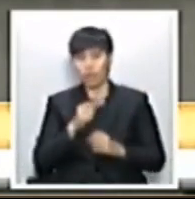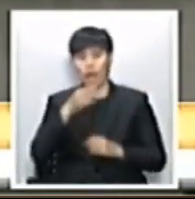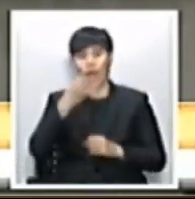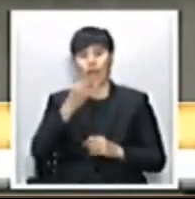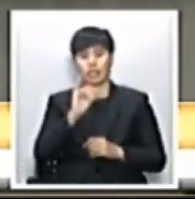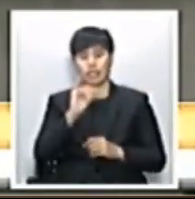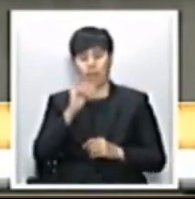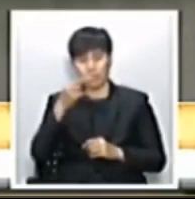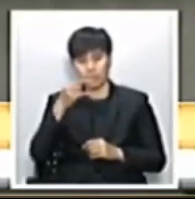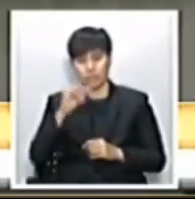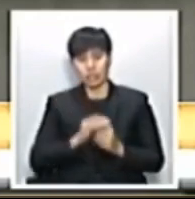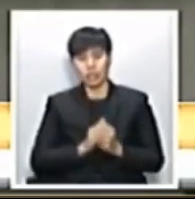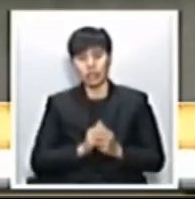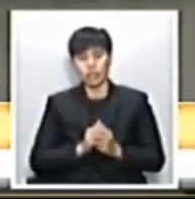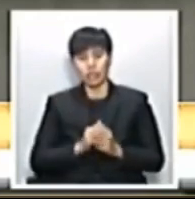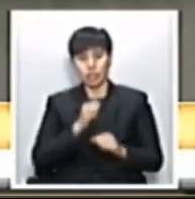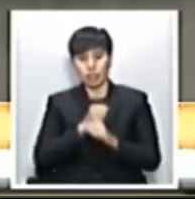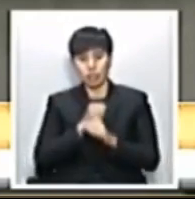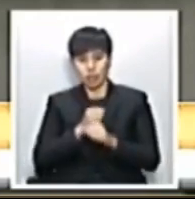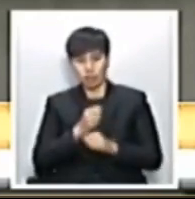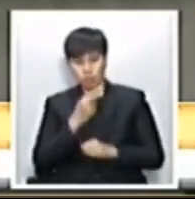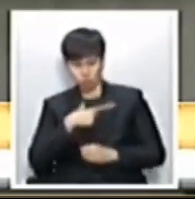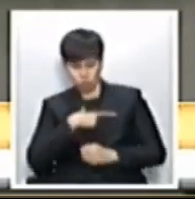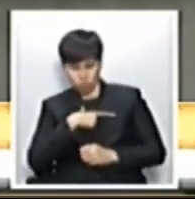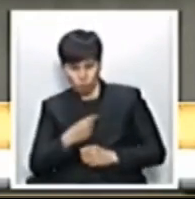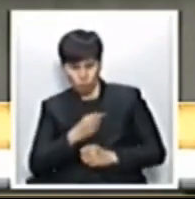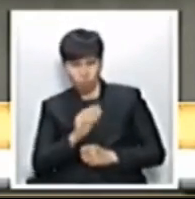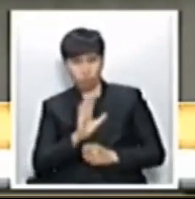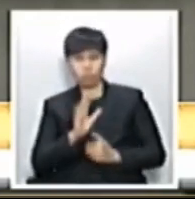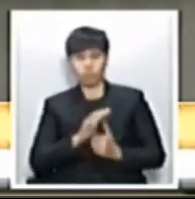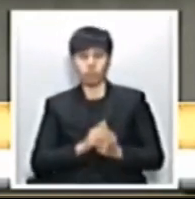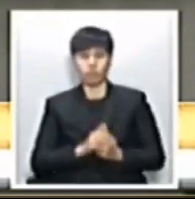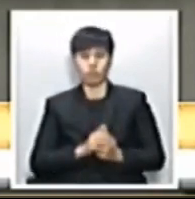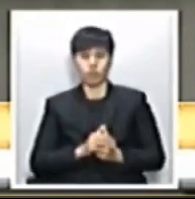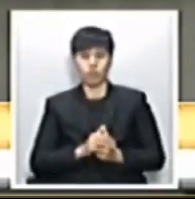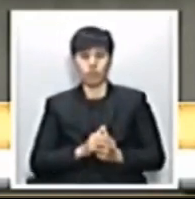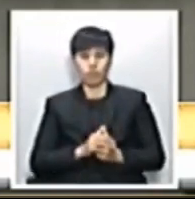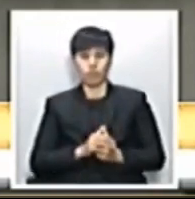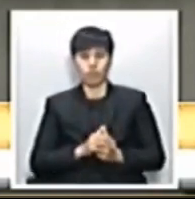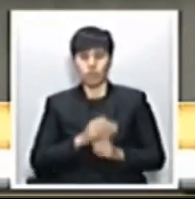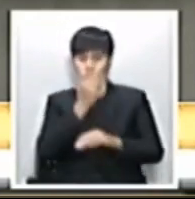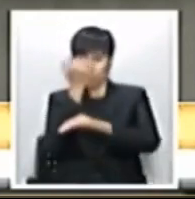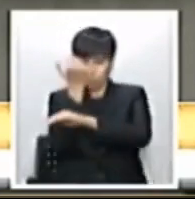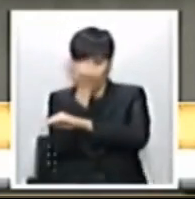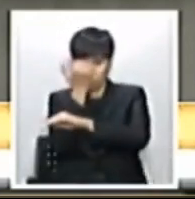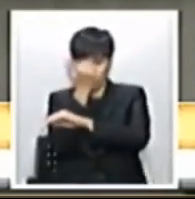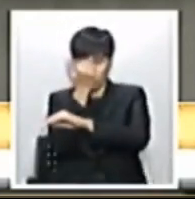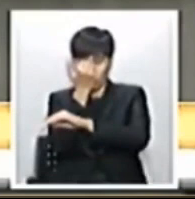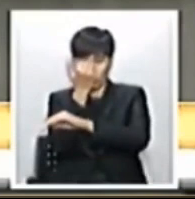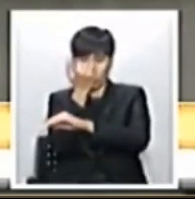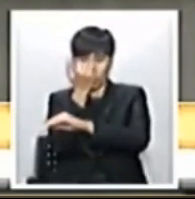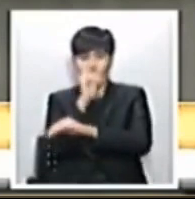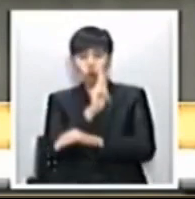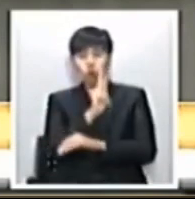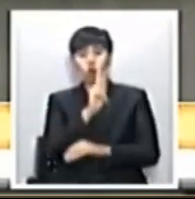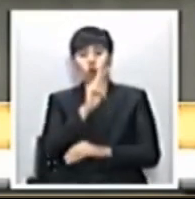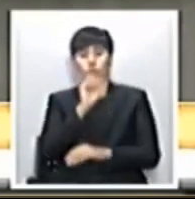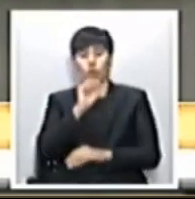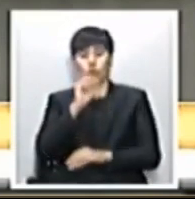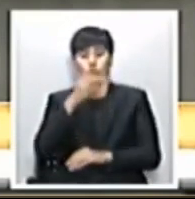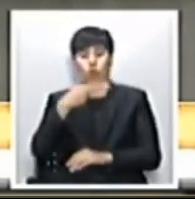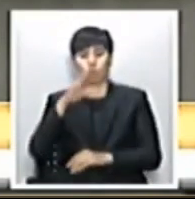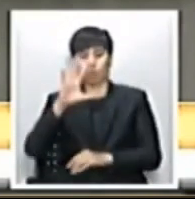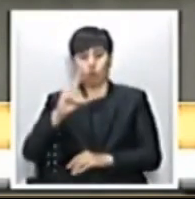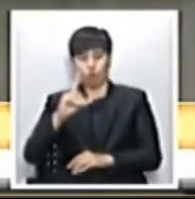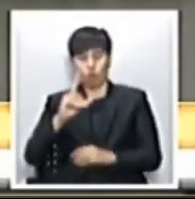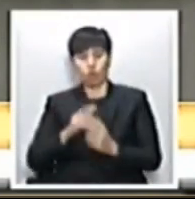สังคมและไม่เป็นสิ่งเร้าต่อสิ่งนี้แต่ที่น่าคิดคือสื่อหลักทางทีวีท่านประธานกสทช.ก